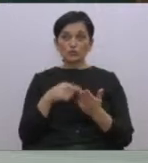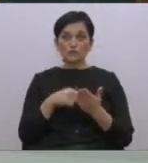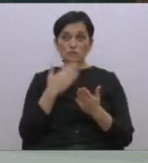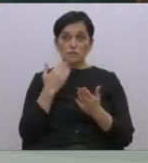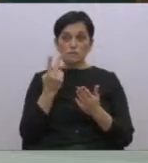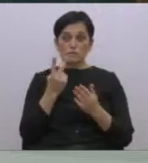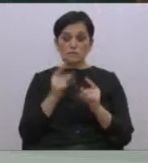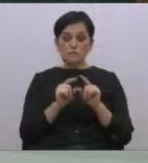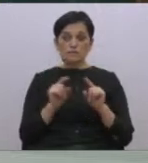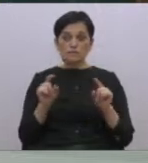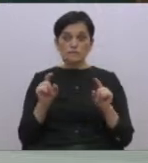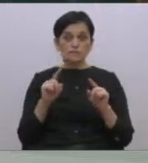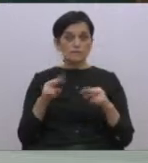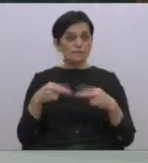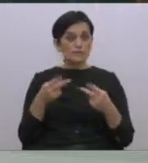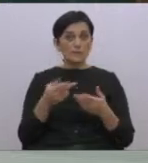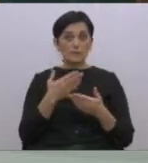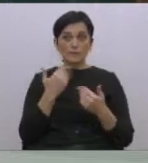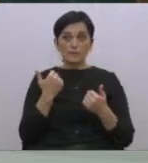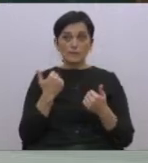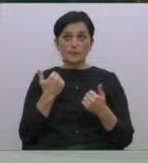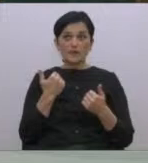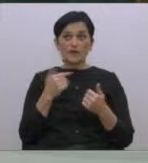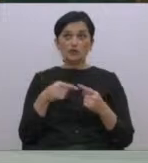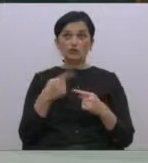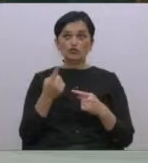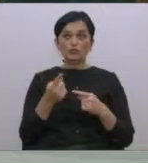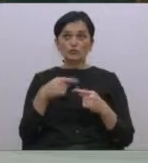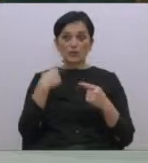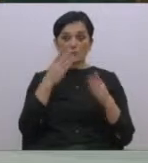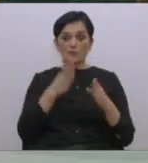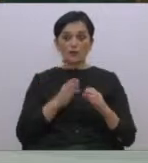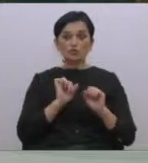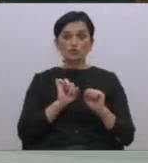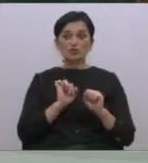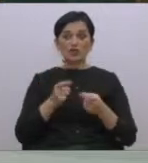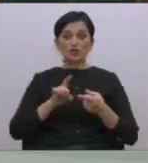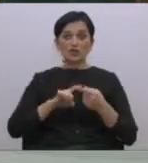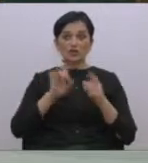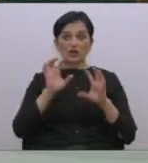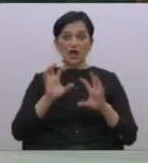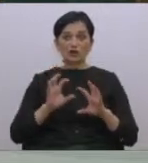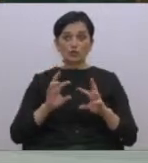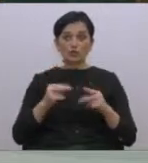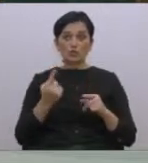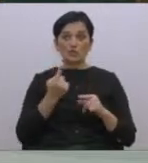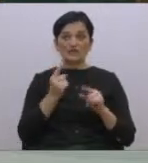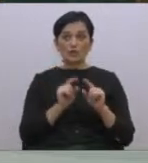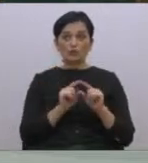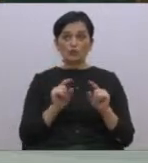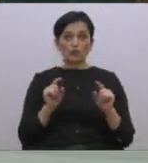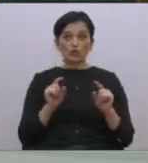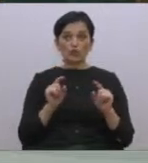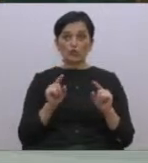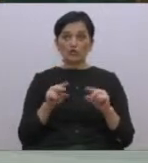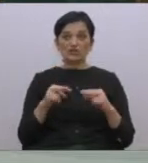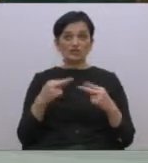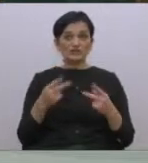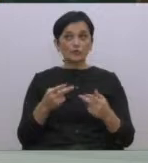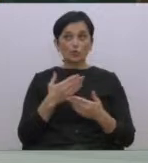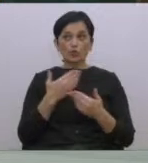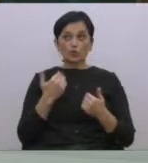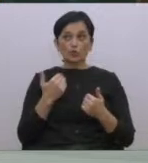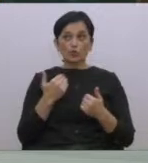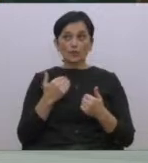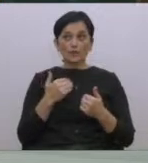მეორე მუხლი Aga Horcelu, Horcelu. Și în lei, persoana a ce dat și să hep ca nu știu, de la primul muxel, Acat argoks.